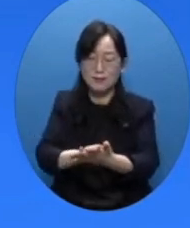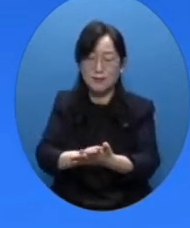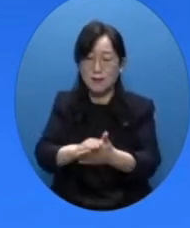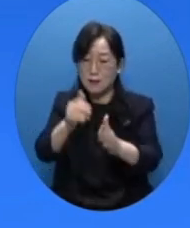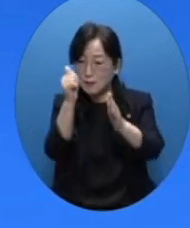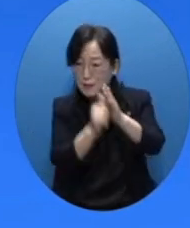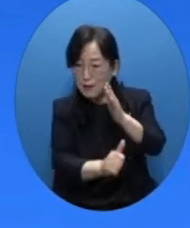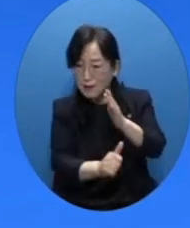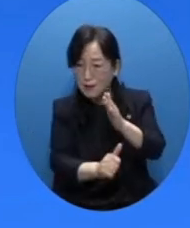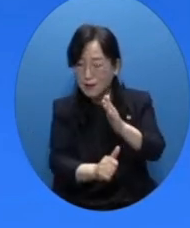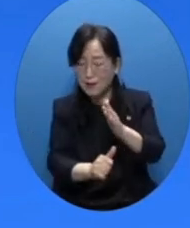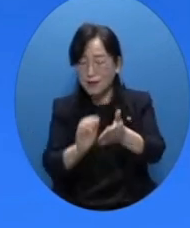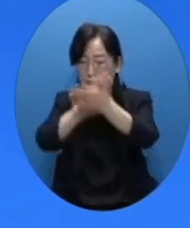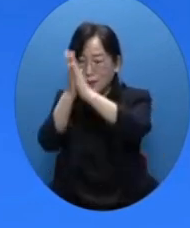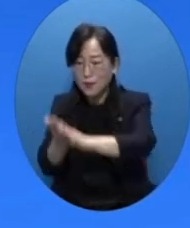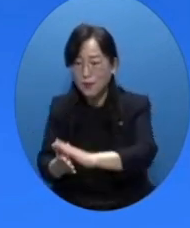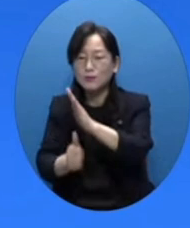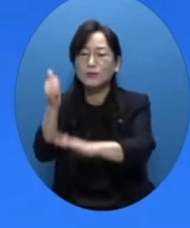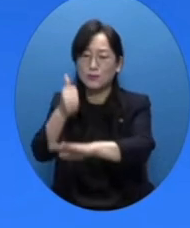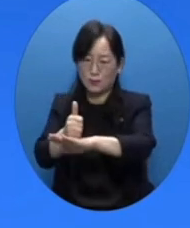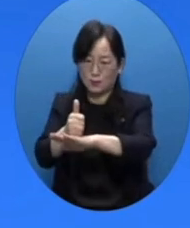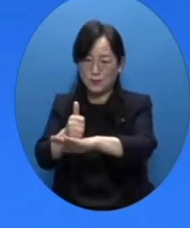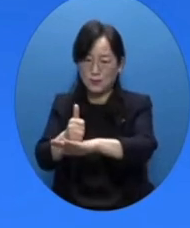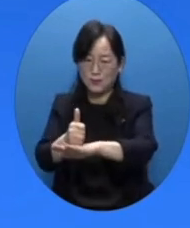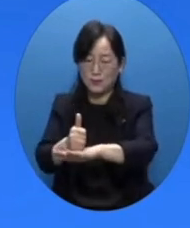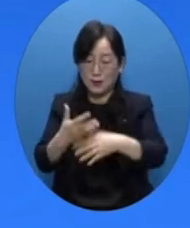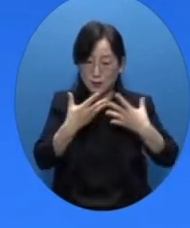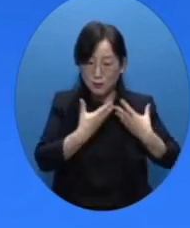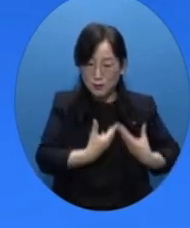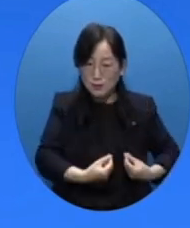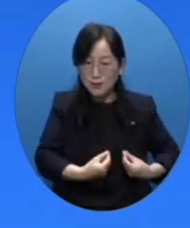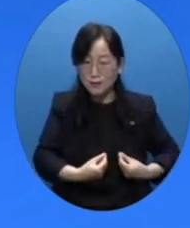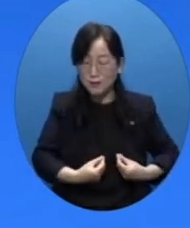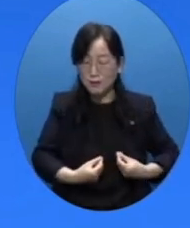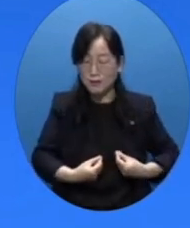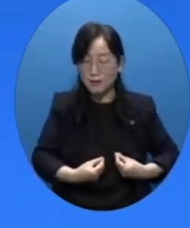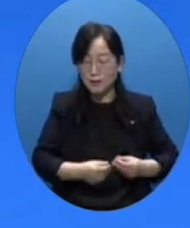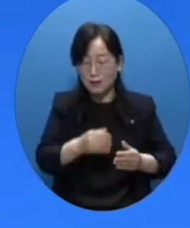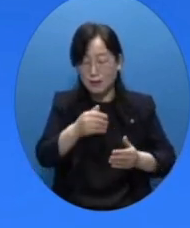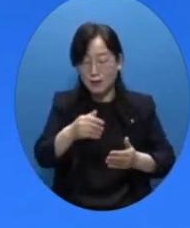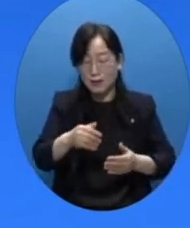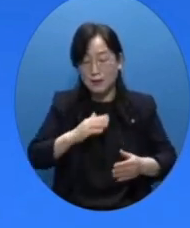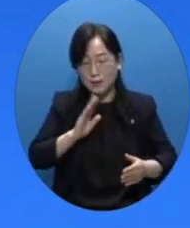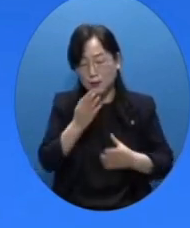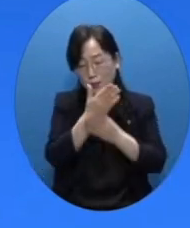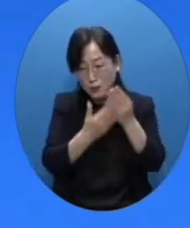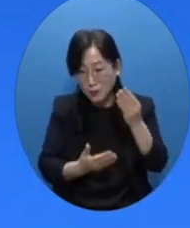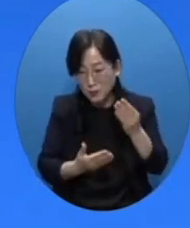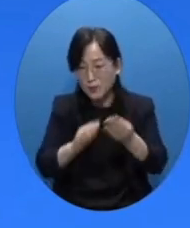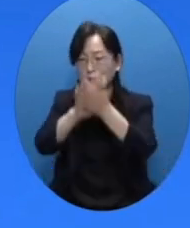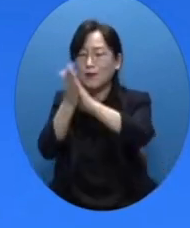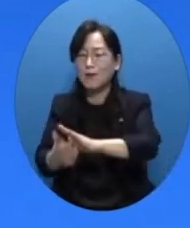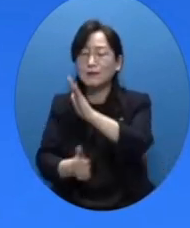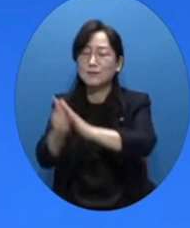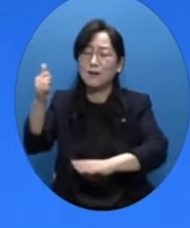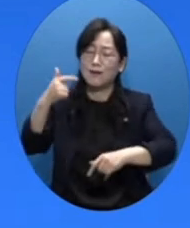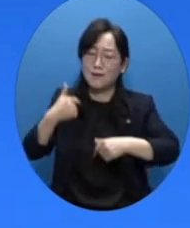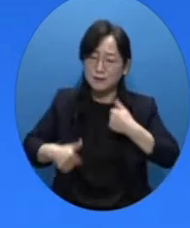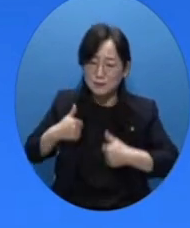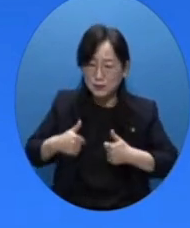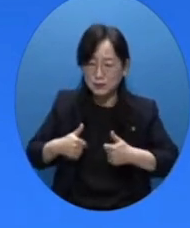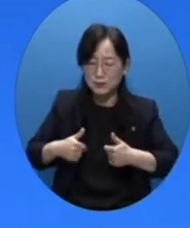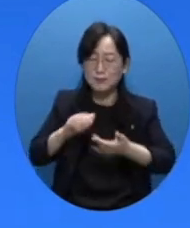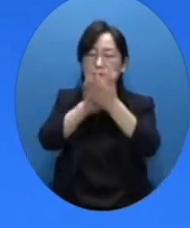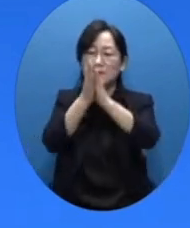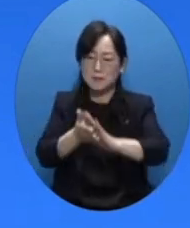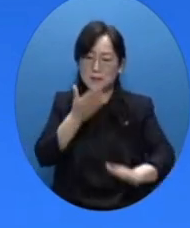인성이 성공한 생으로 좌절과 절망의 상의 희망과 기쁨 인상으로 바뀌게